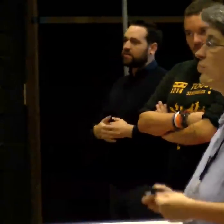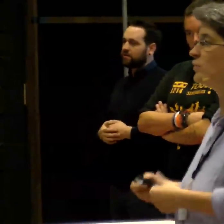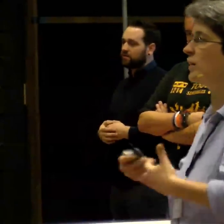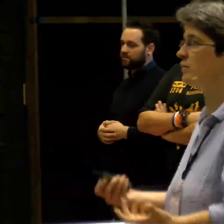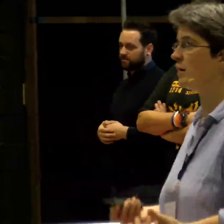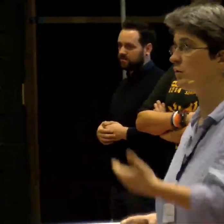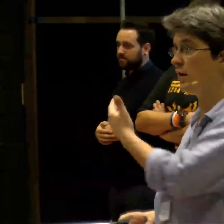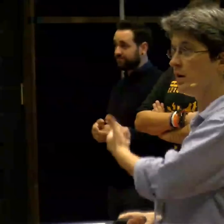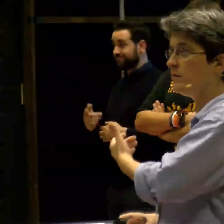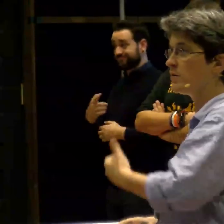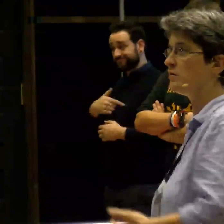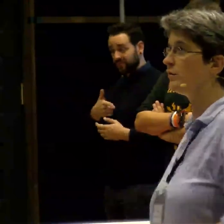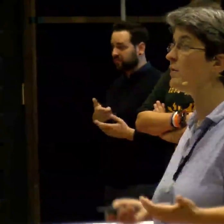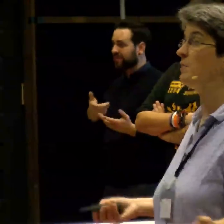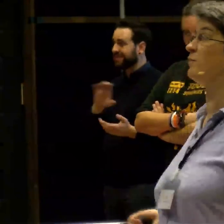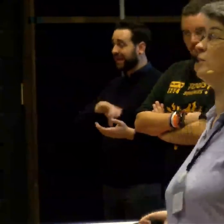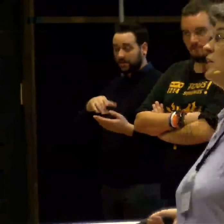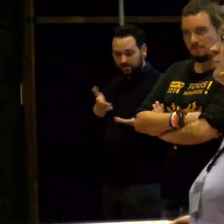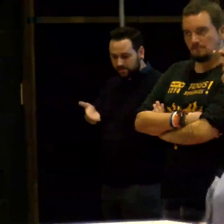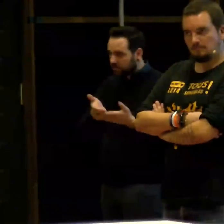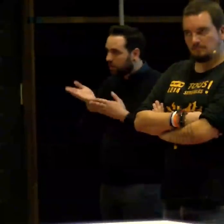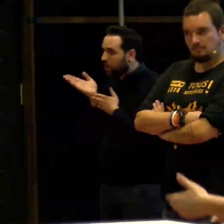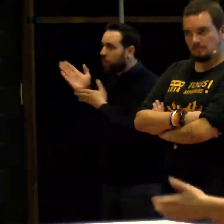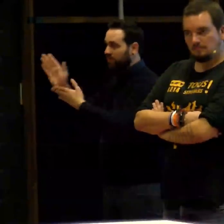essayer de montrer tout ça? Donc, il y a les images qui sont filmées, mais après, il faut